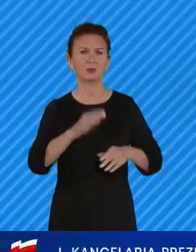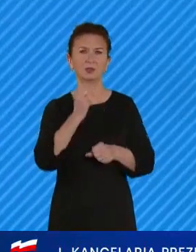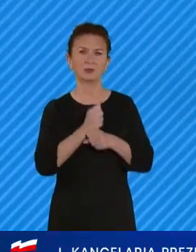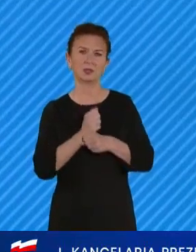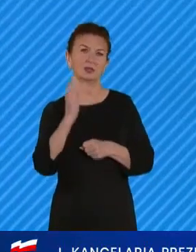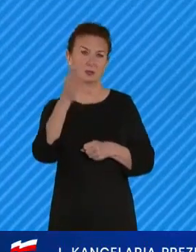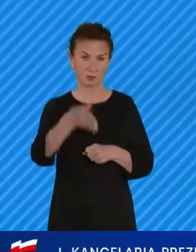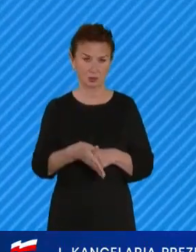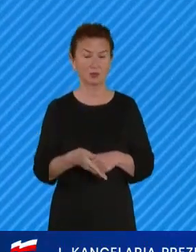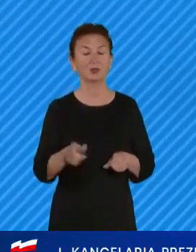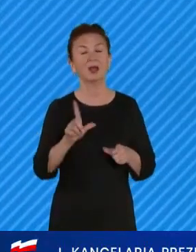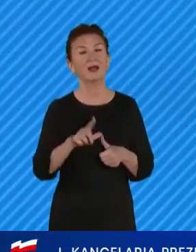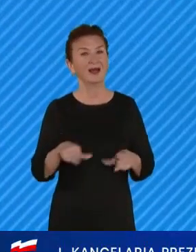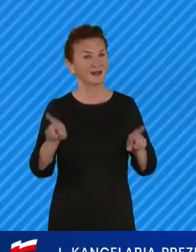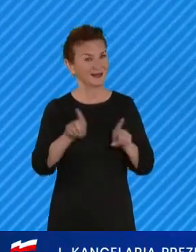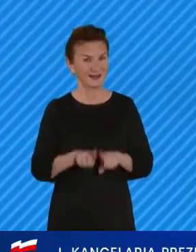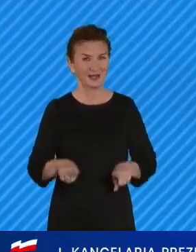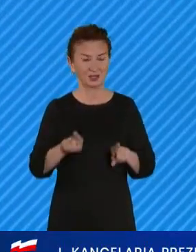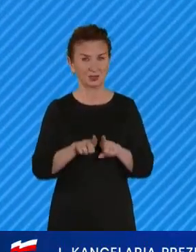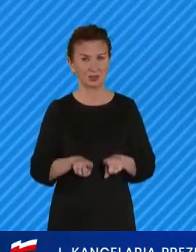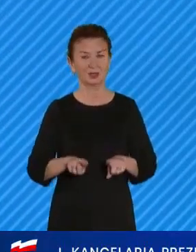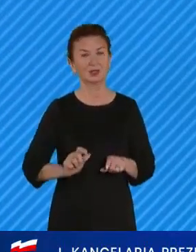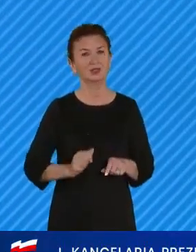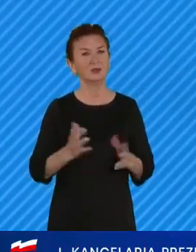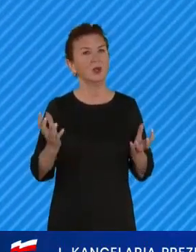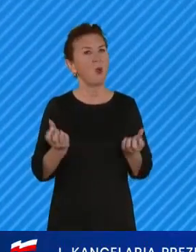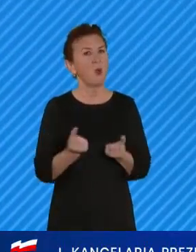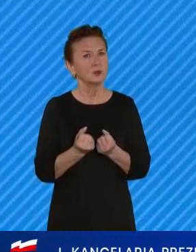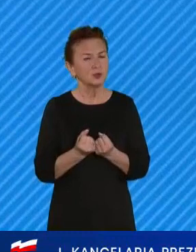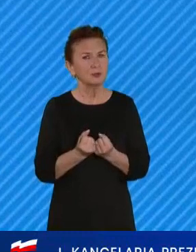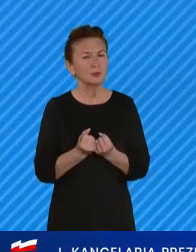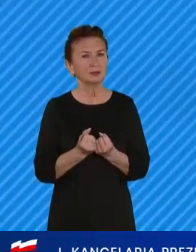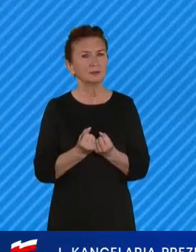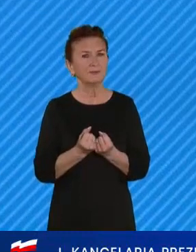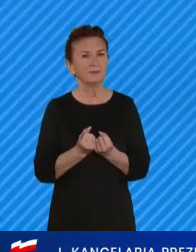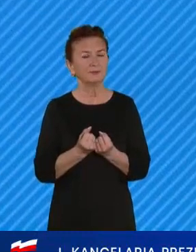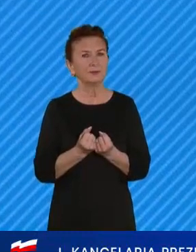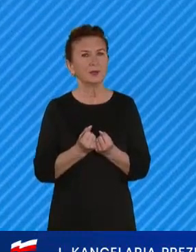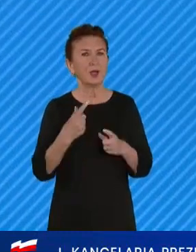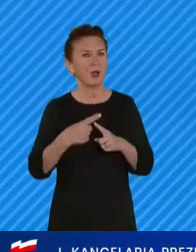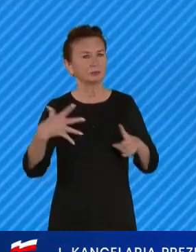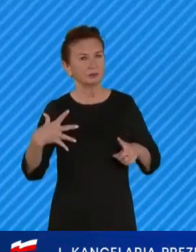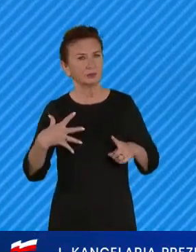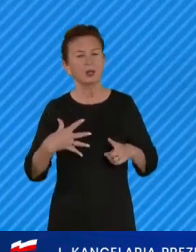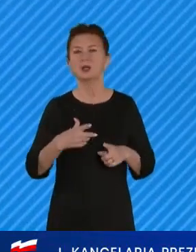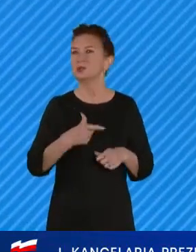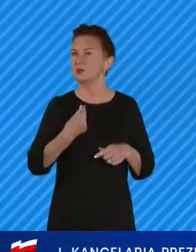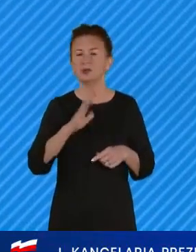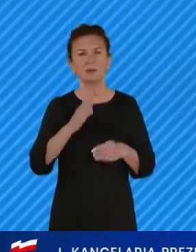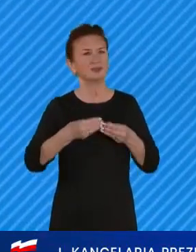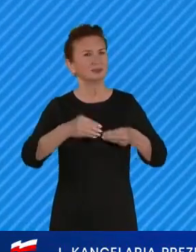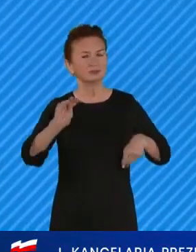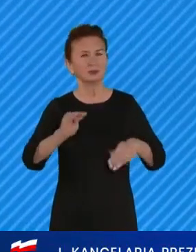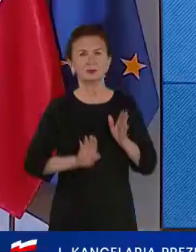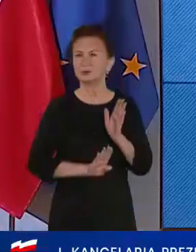przyszłości, ale także jednocześnie, żeby utrzymać w ryzach przyrost zakażeń, tak jak to w